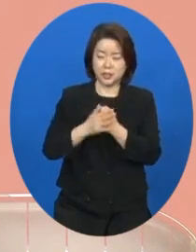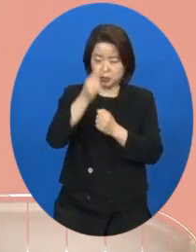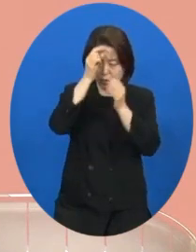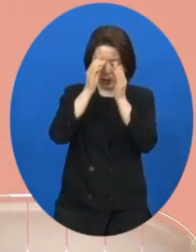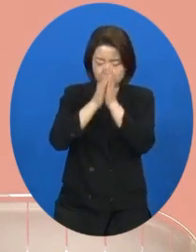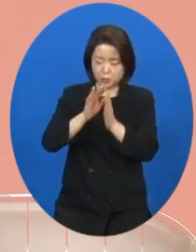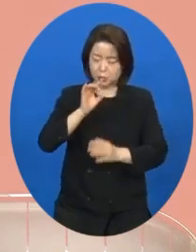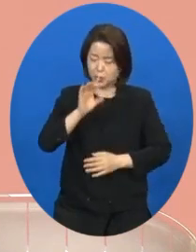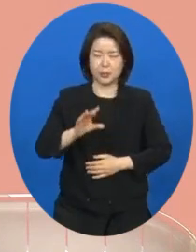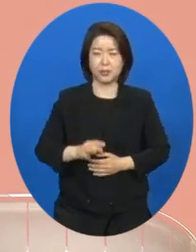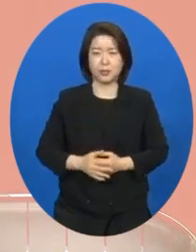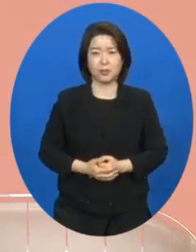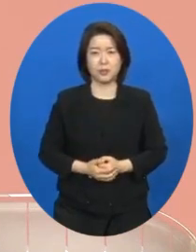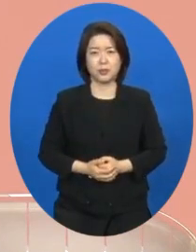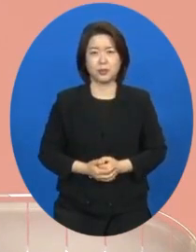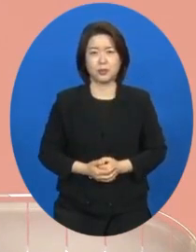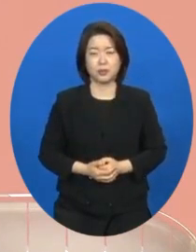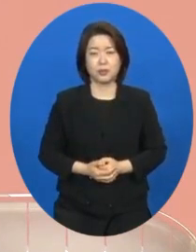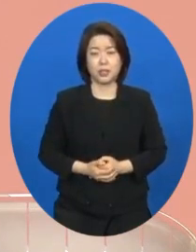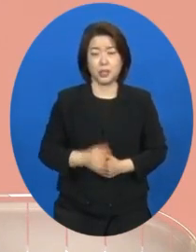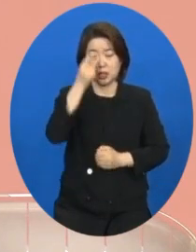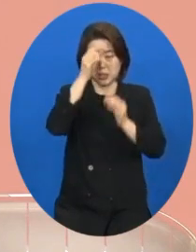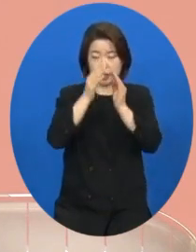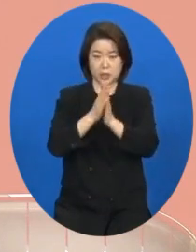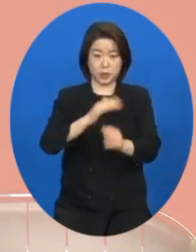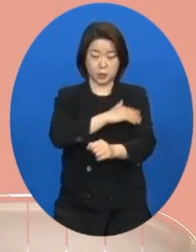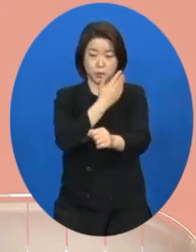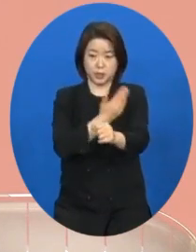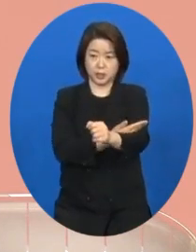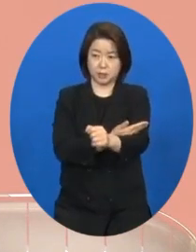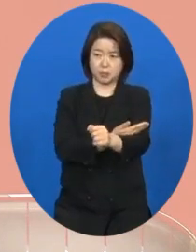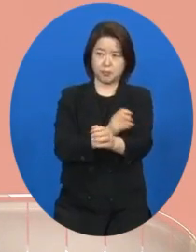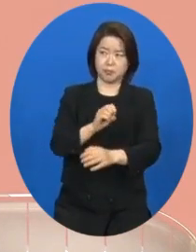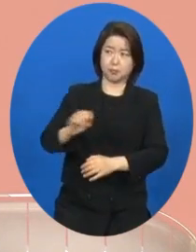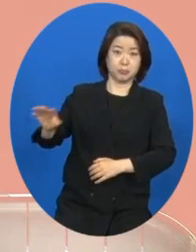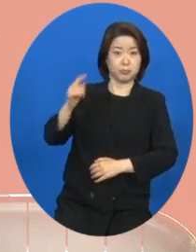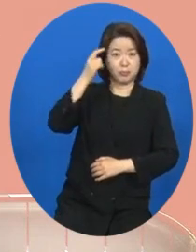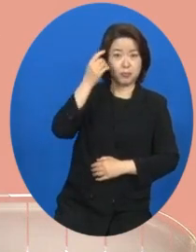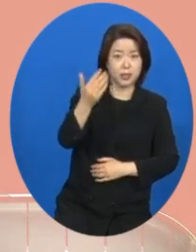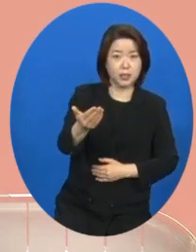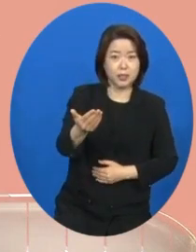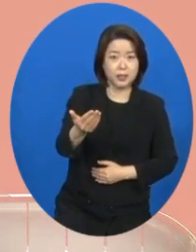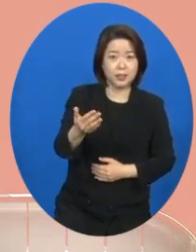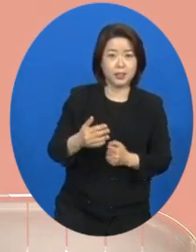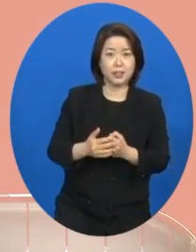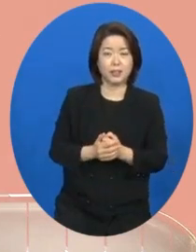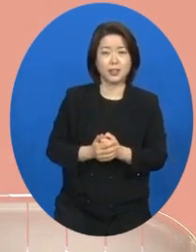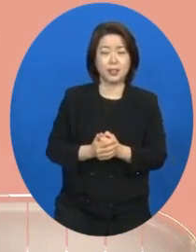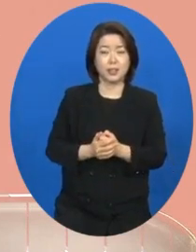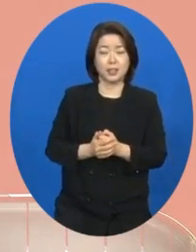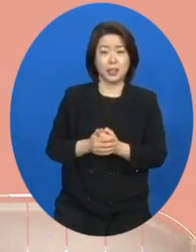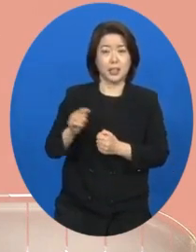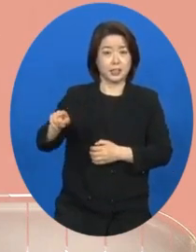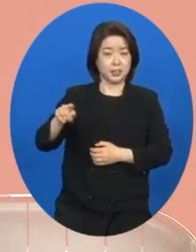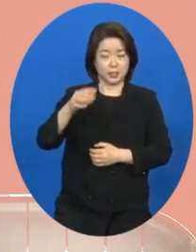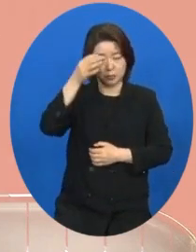겁니다. 기도의 능력을 잃어버리실 거예요. 그러지 않기